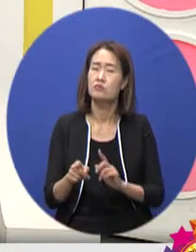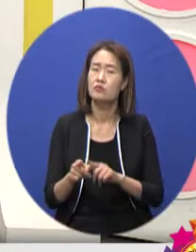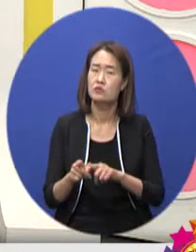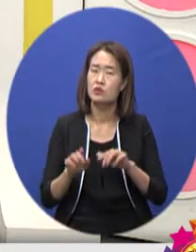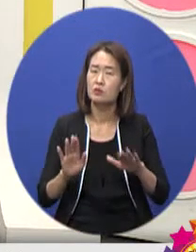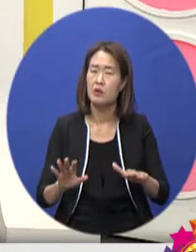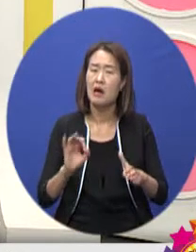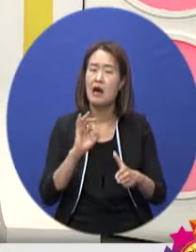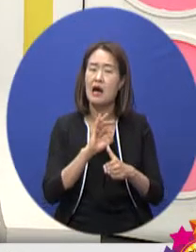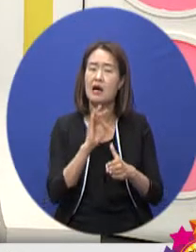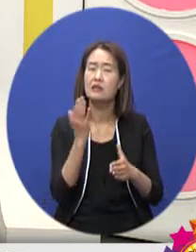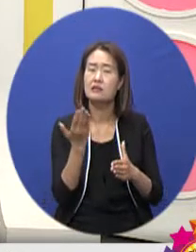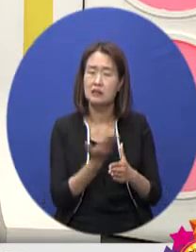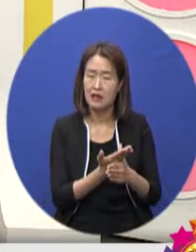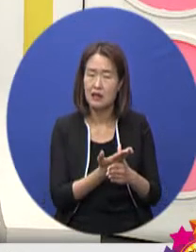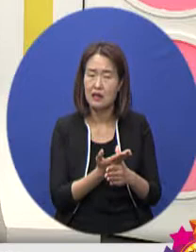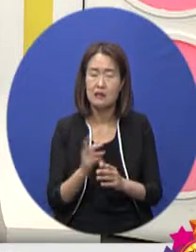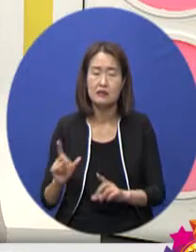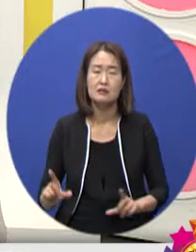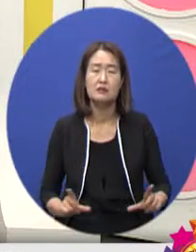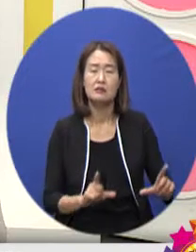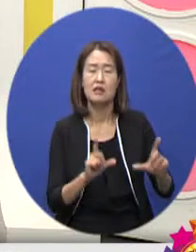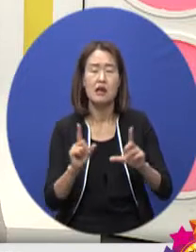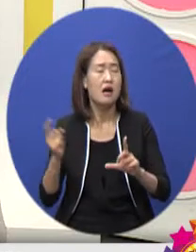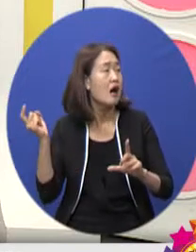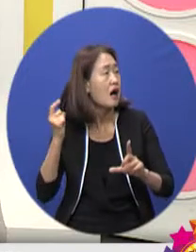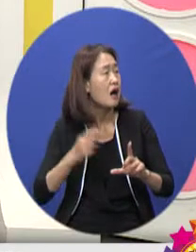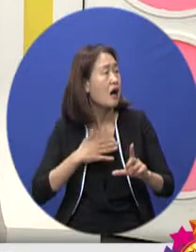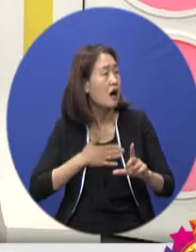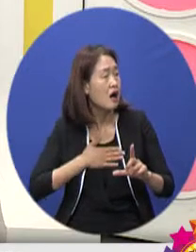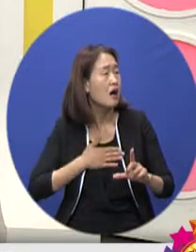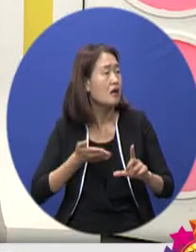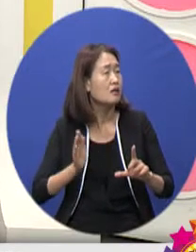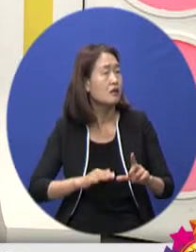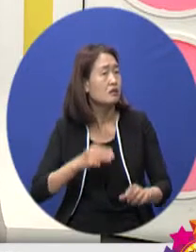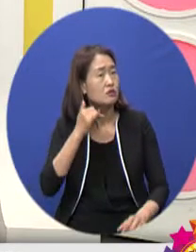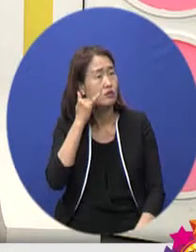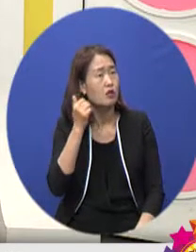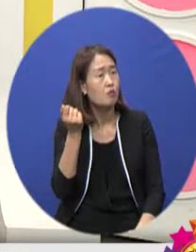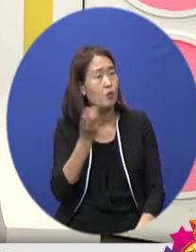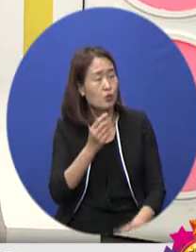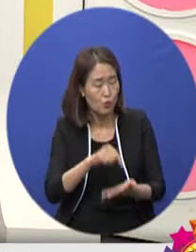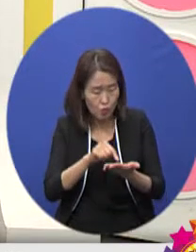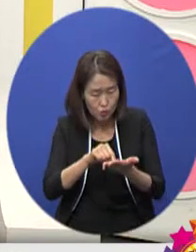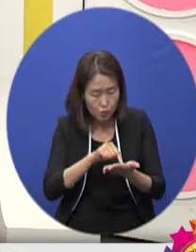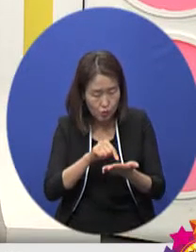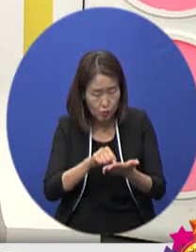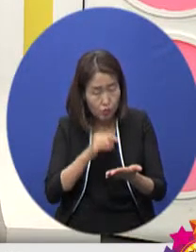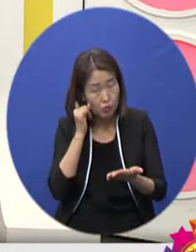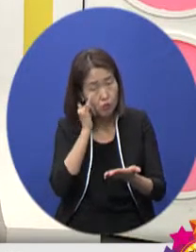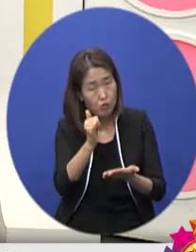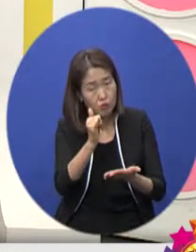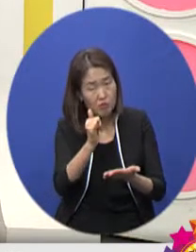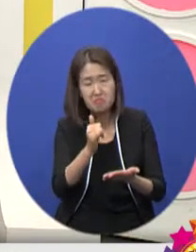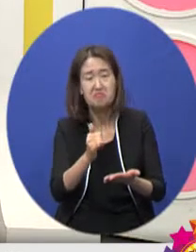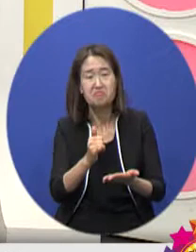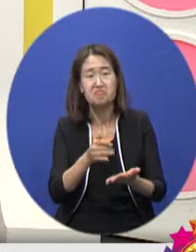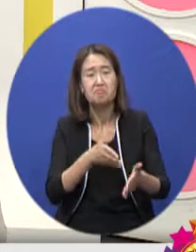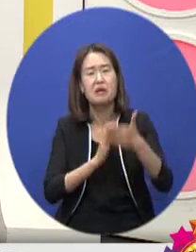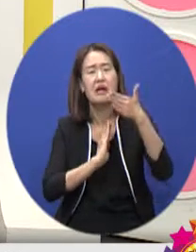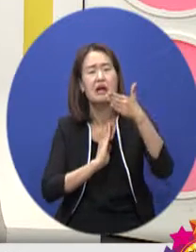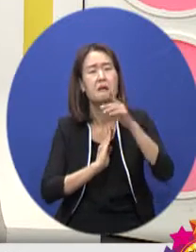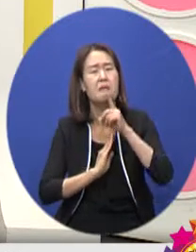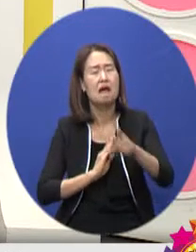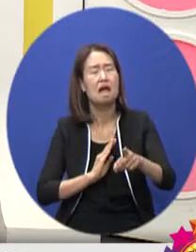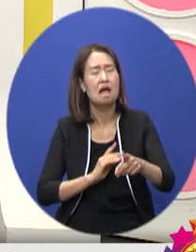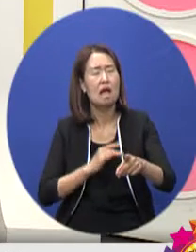안양에 사신다는데 네. 전화번호를 전에 바뀌었던 전화번호를 있어서 전화하니까 그 전화번호가 아니다 그래요.